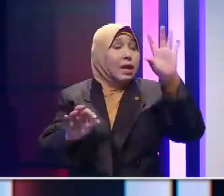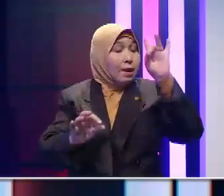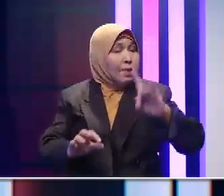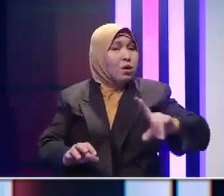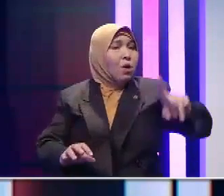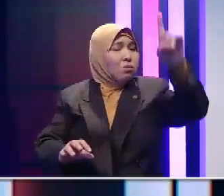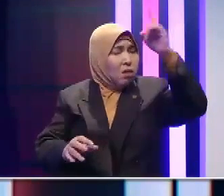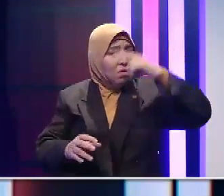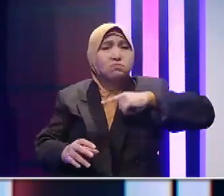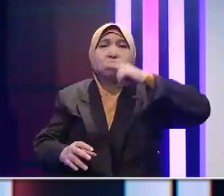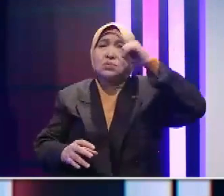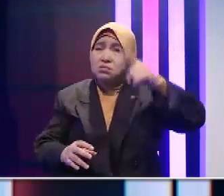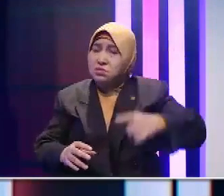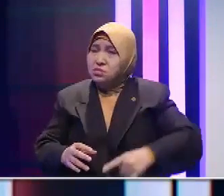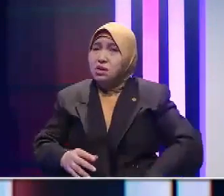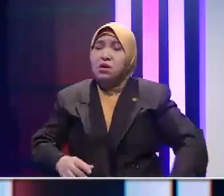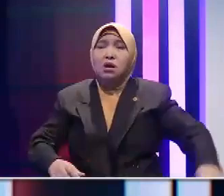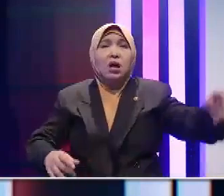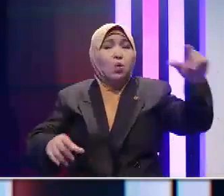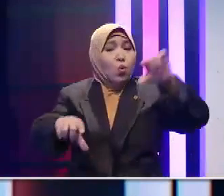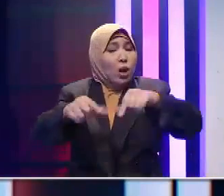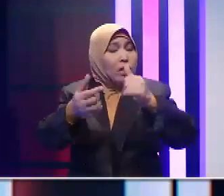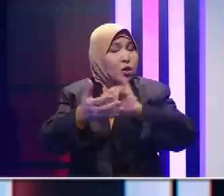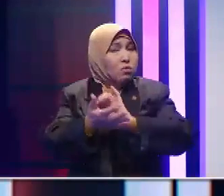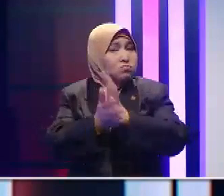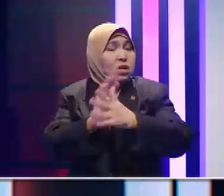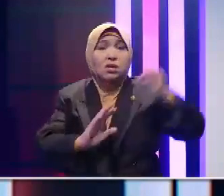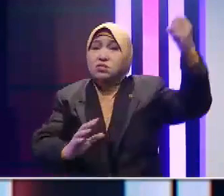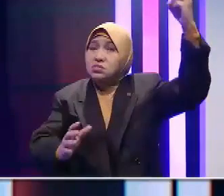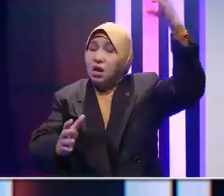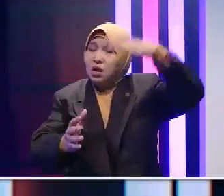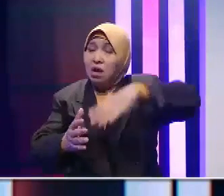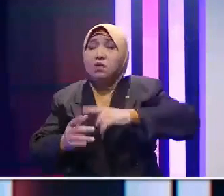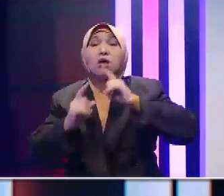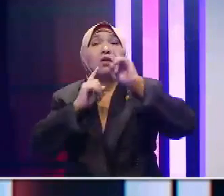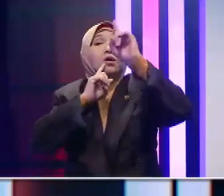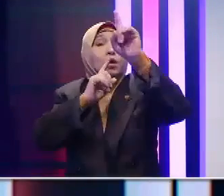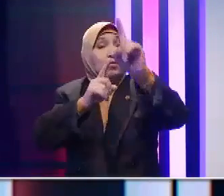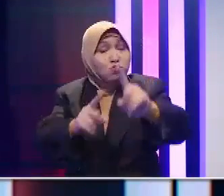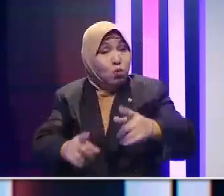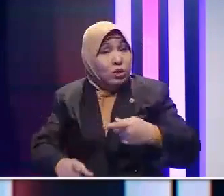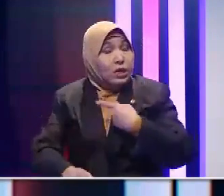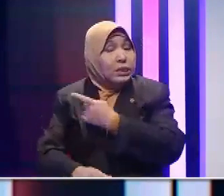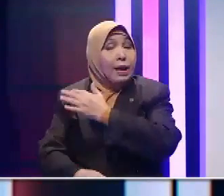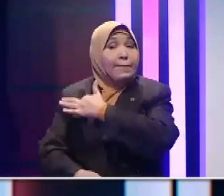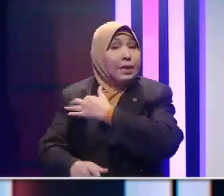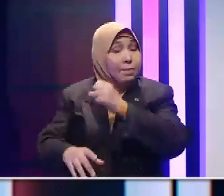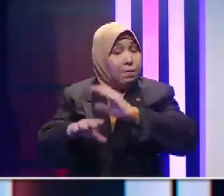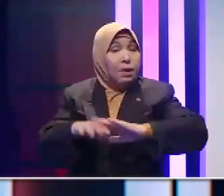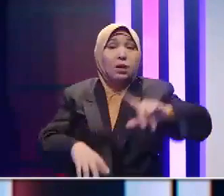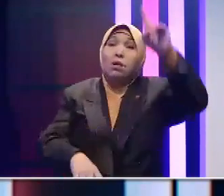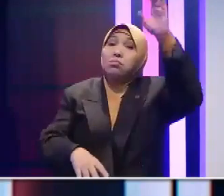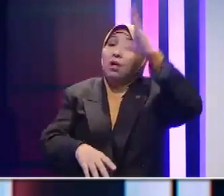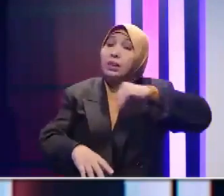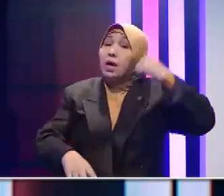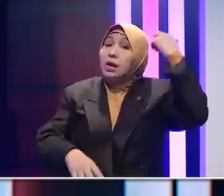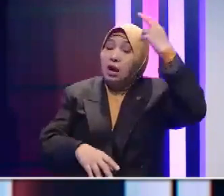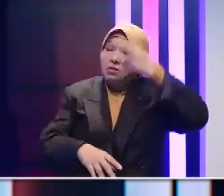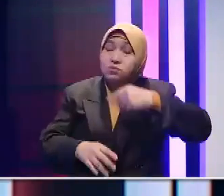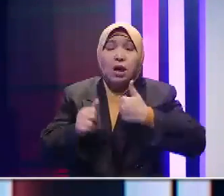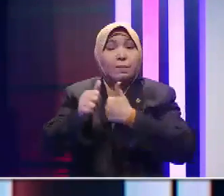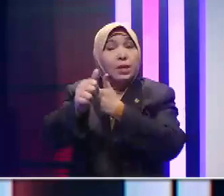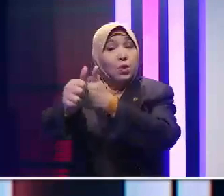sifatkan Al-Quran itu sebagai cahaya, dan Allah Ta'ala suruh kita beriman kepada Allah dan Rasulnya dan mengikuti